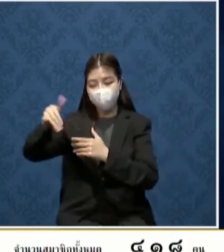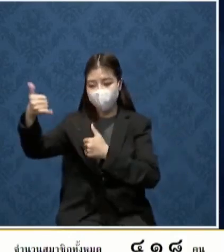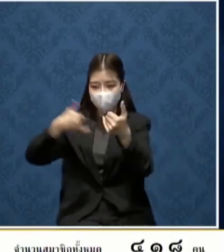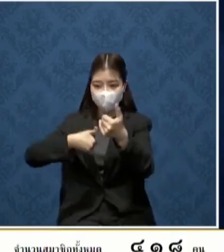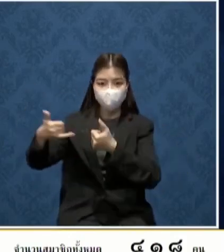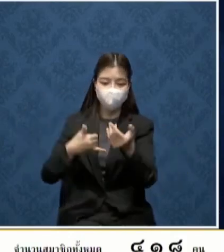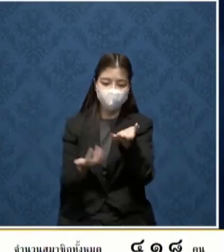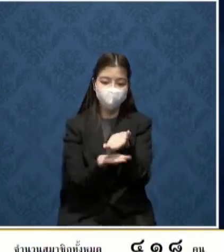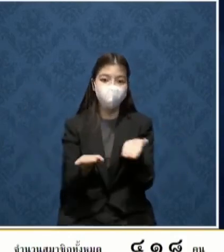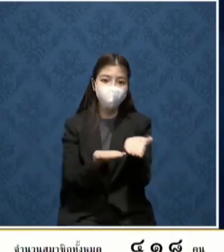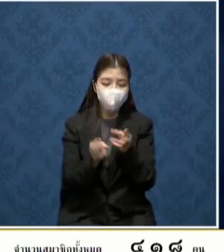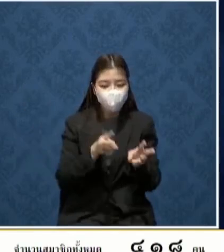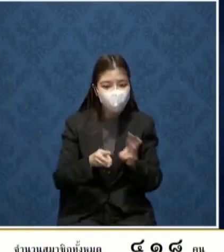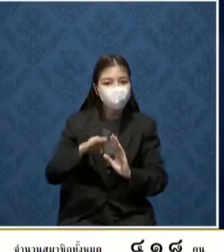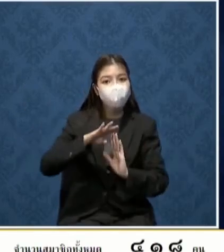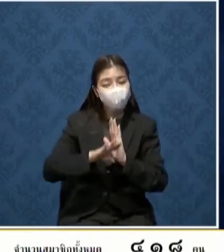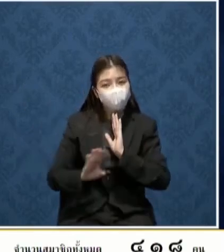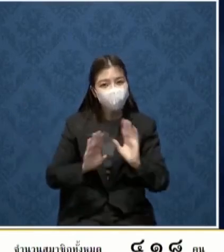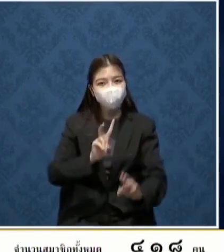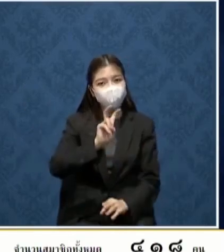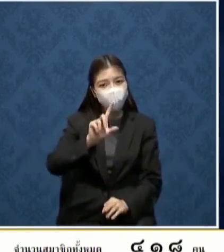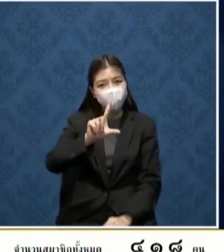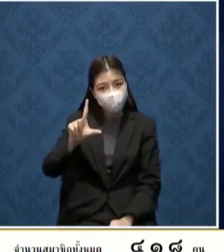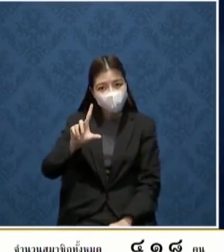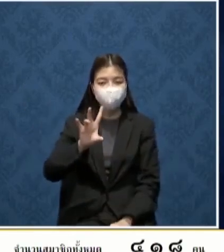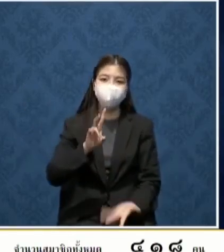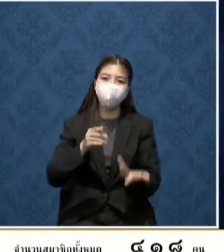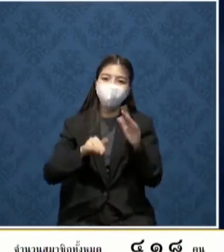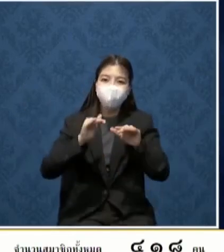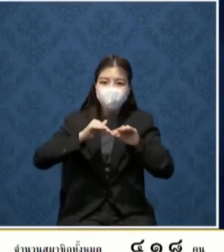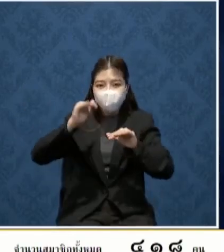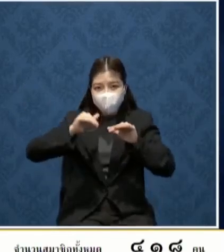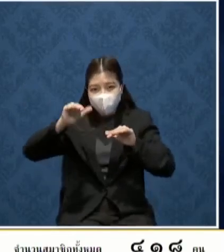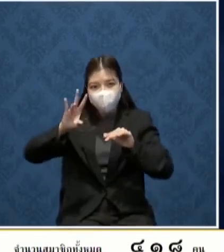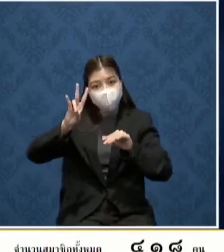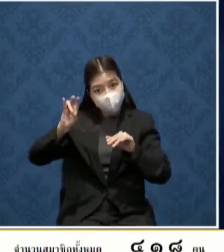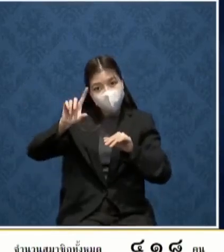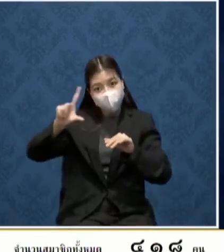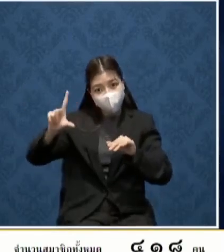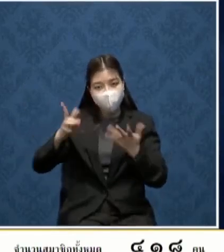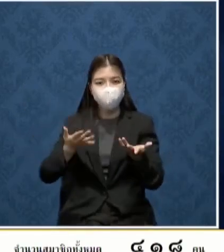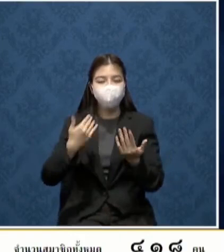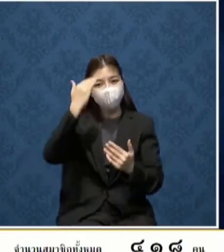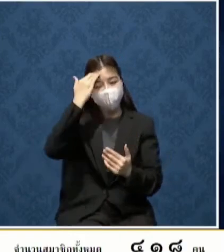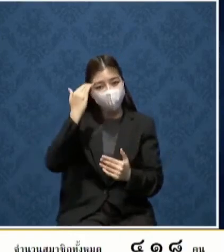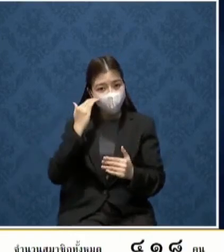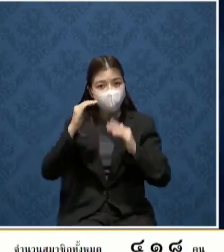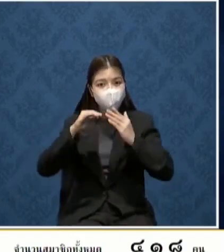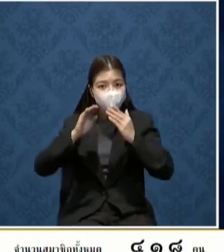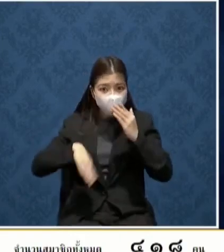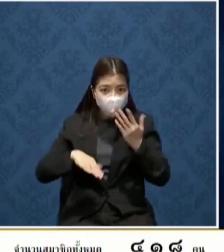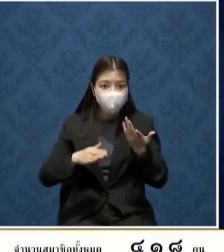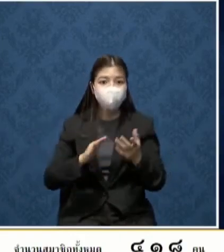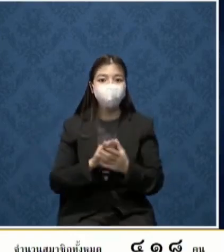ารกู้แตกตางกไปมี 200 ล้าน จถ 700 ล้านไม่วจะเปบริษัจากเกาหลีใต้ที่มี